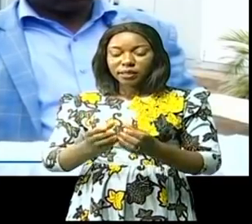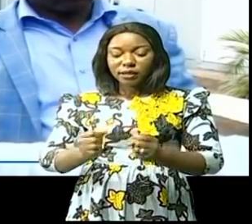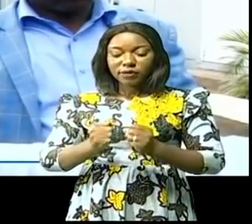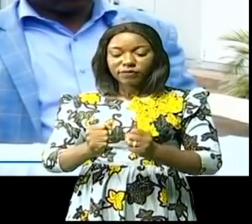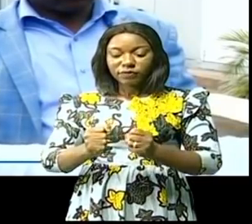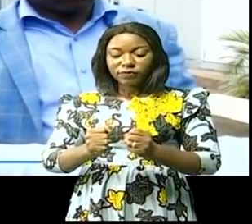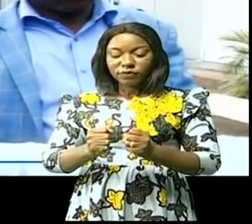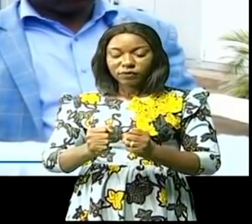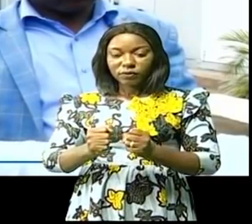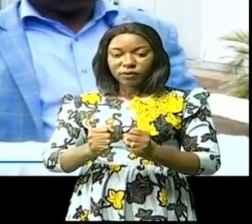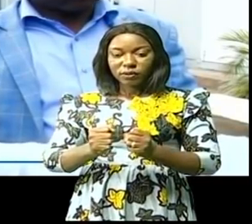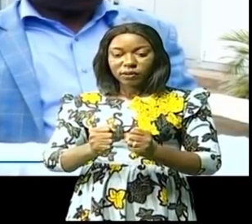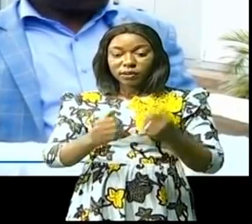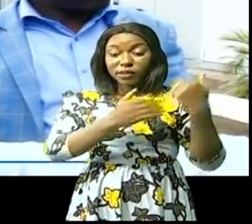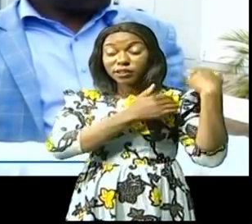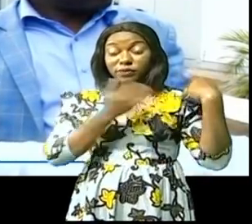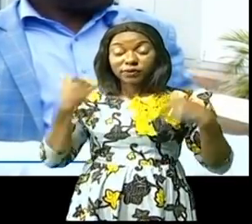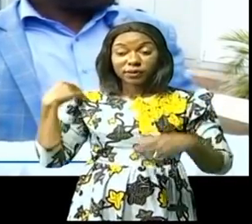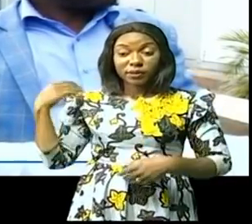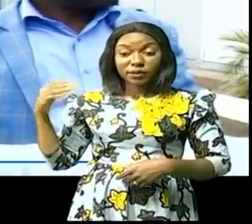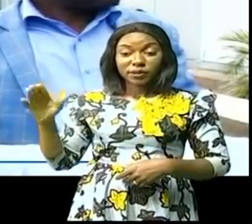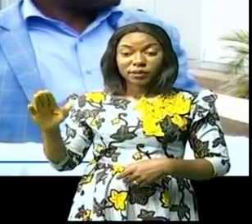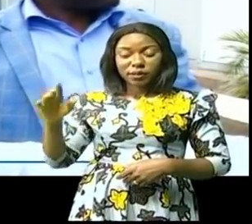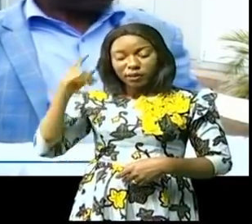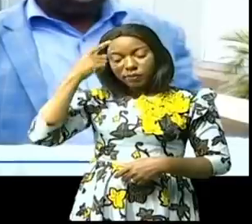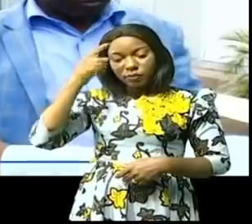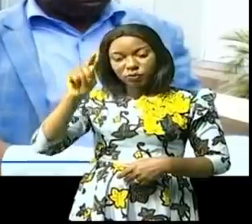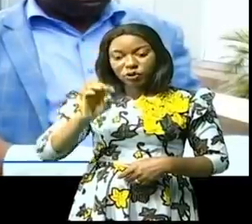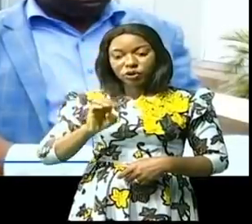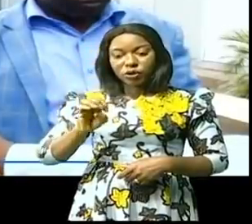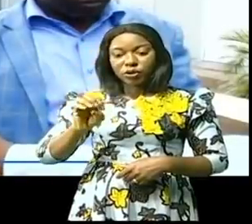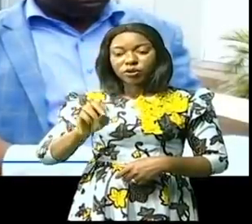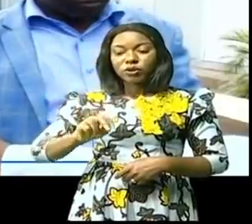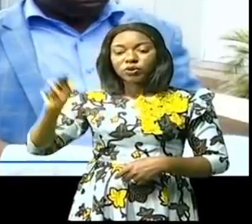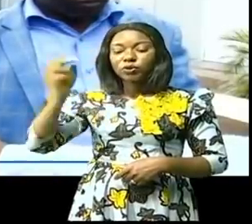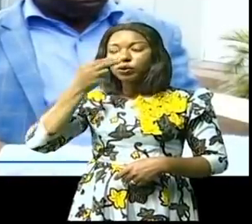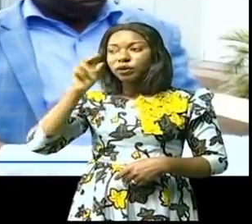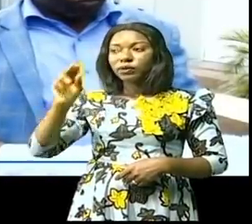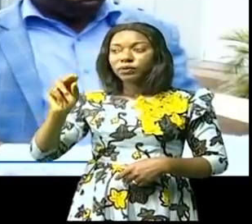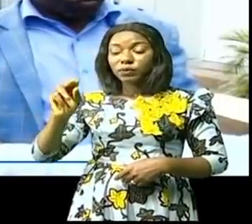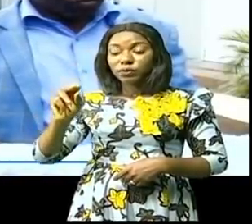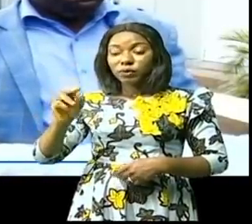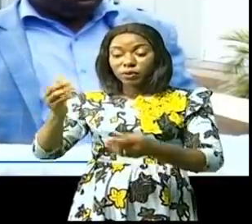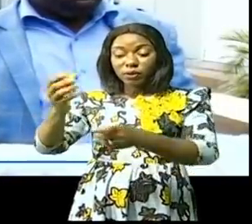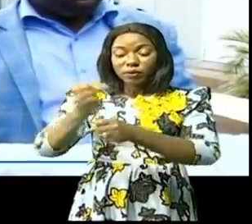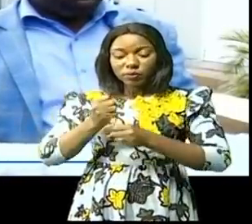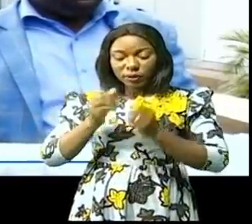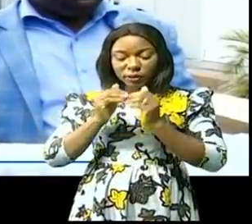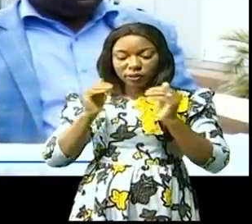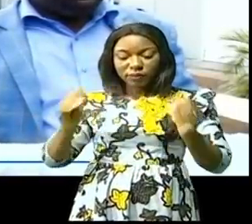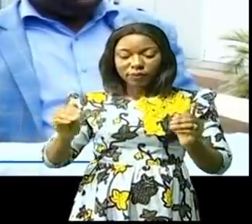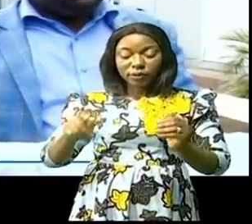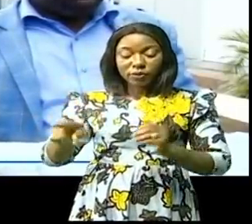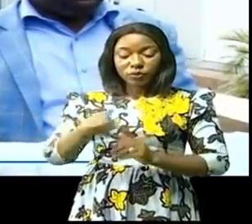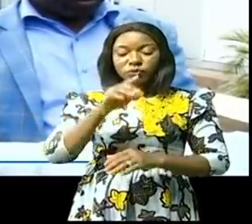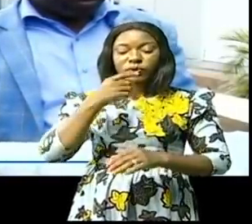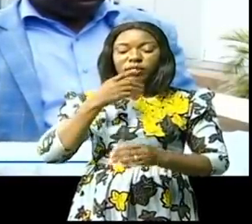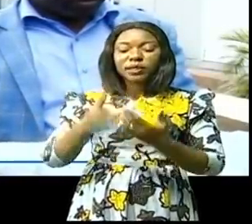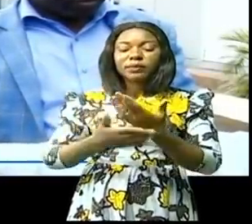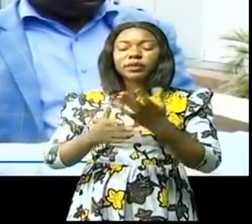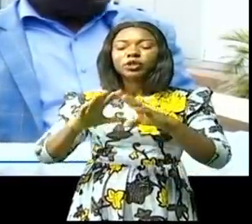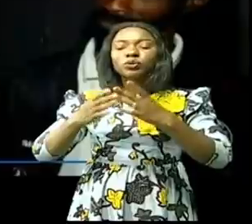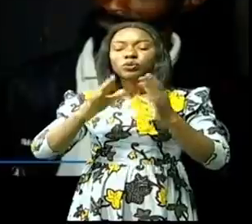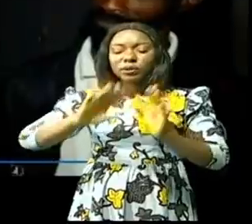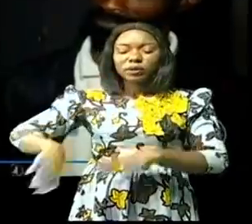de l'État qui se bat nuit et jour pour que le Nord Kivu ait la paix. Un appel pathétique à tous les gens qui tiennent les armes à déposer les armes pour donner chance à la